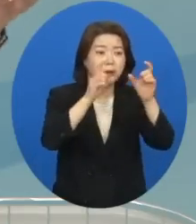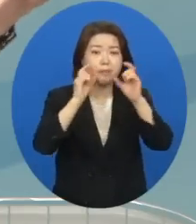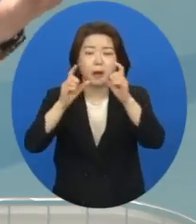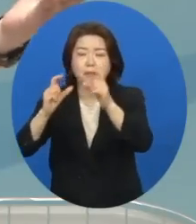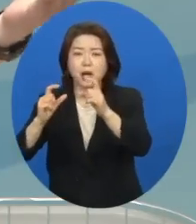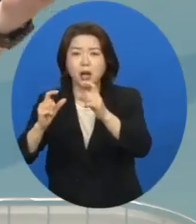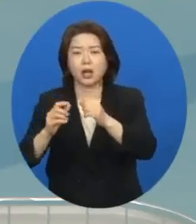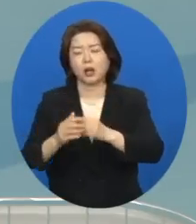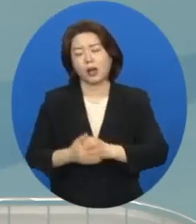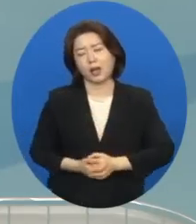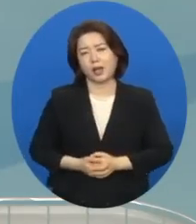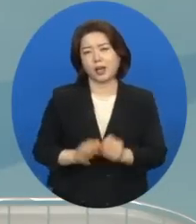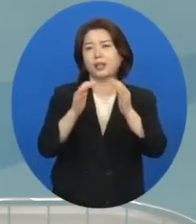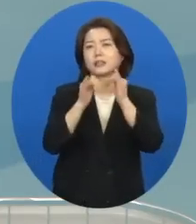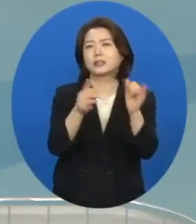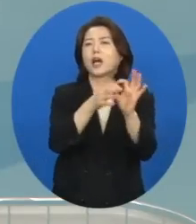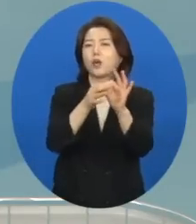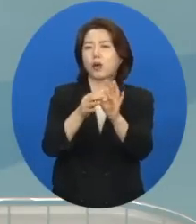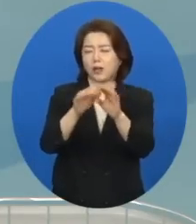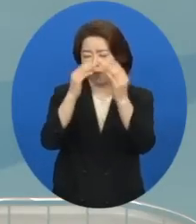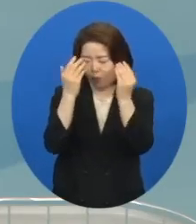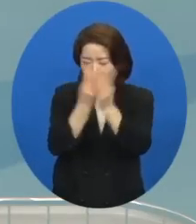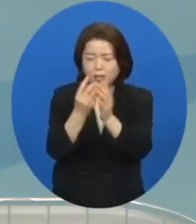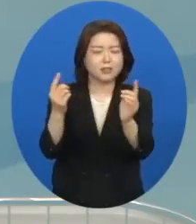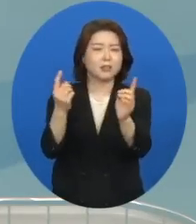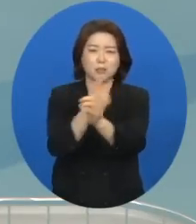사람이 인간관계가 완전히 달라진다.